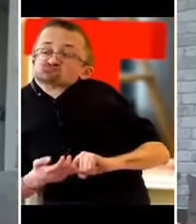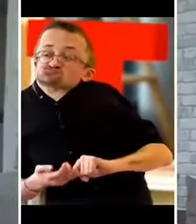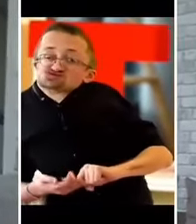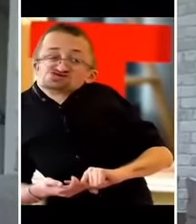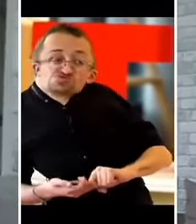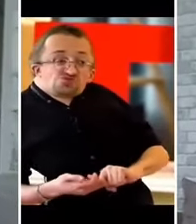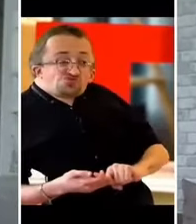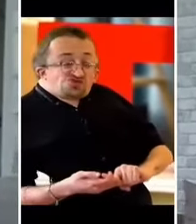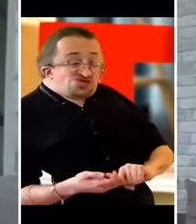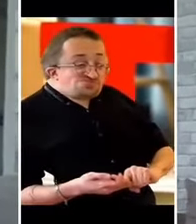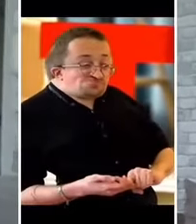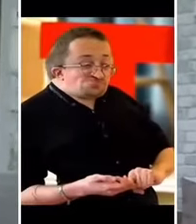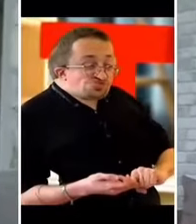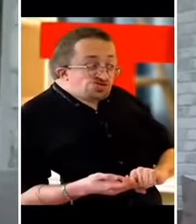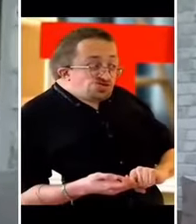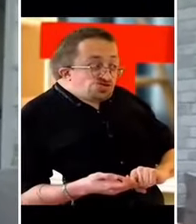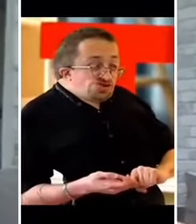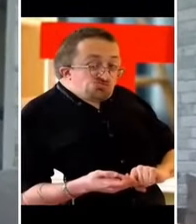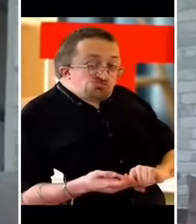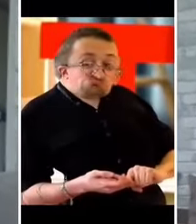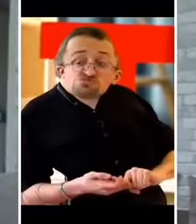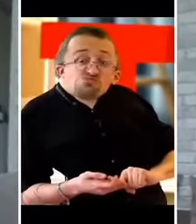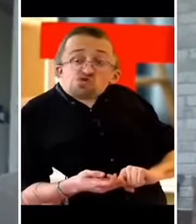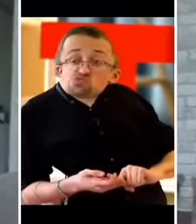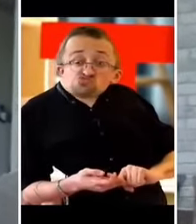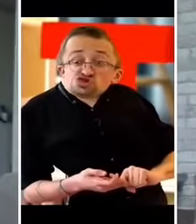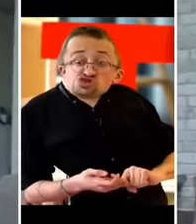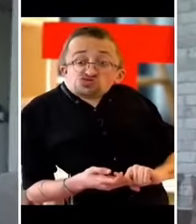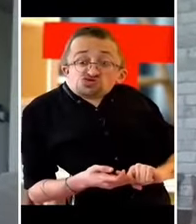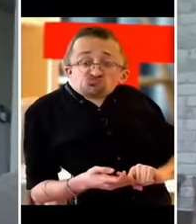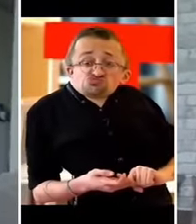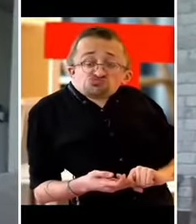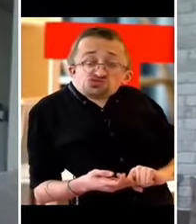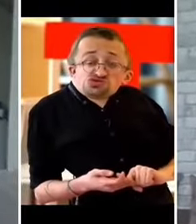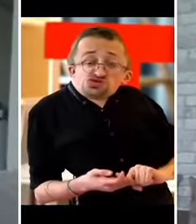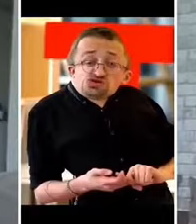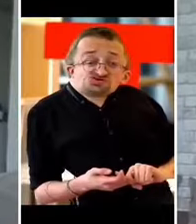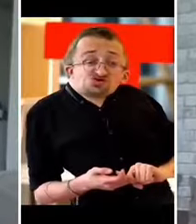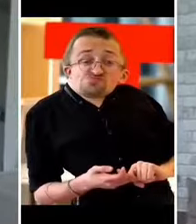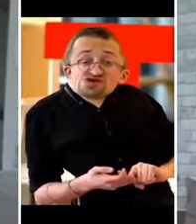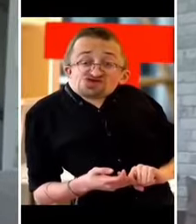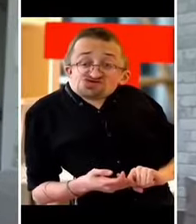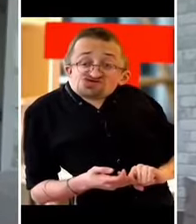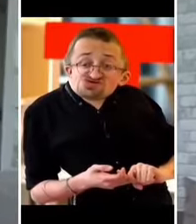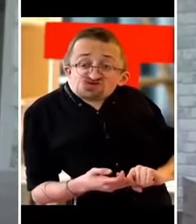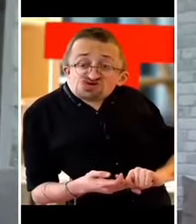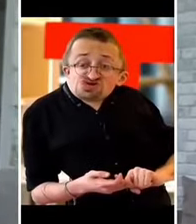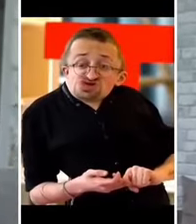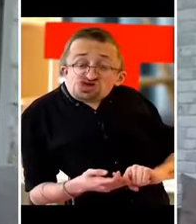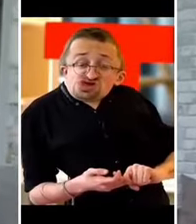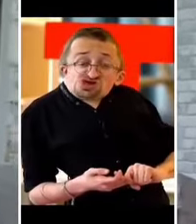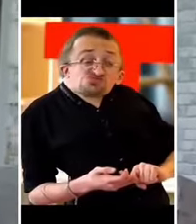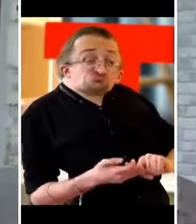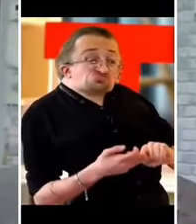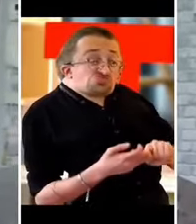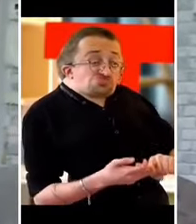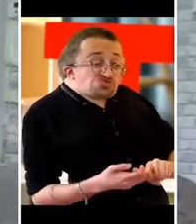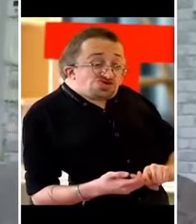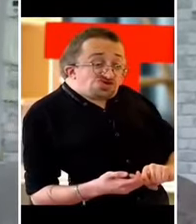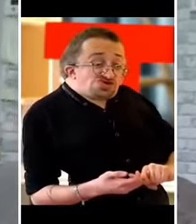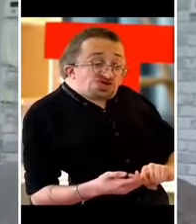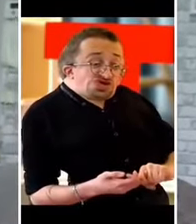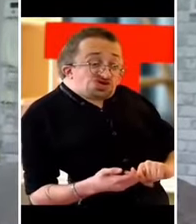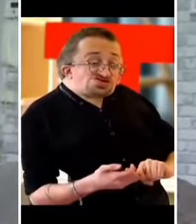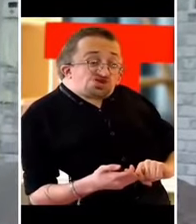Et vous savez ce que ce succès m'a apporté ? Ça m'a pas rendu millionnaire, ça m'a pas guéri, ça m'a juste